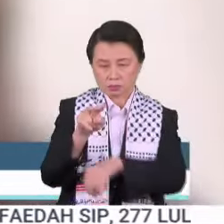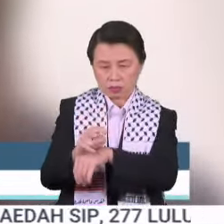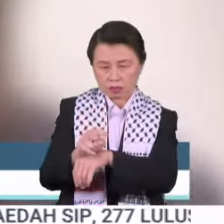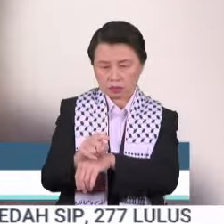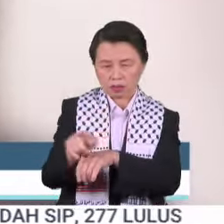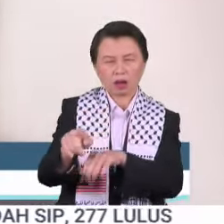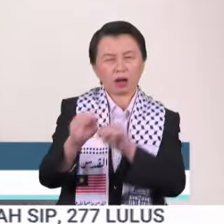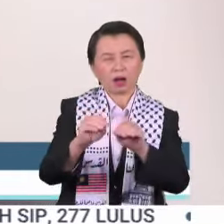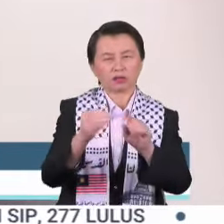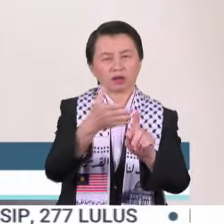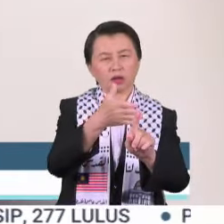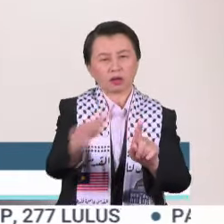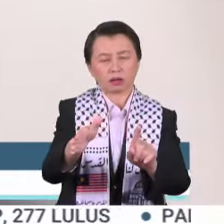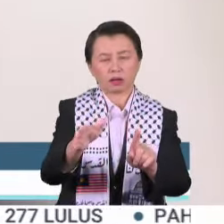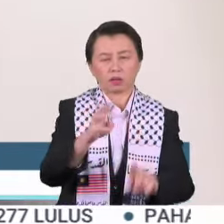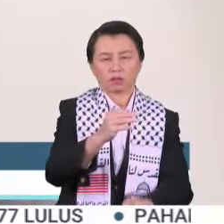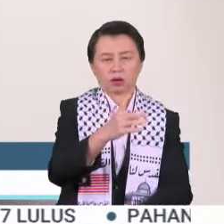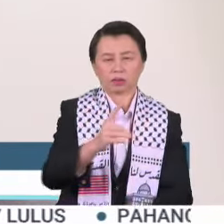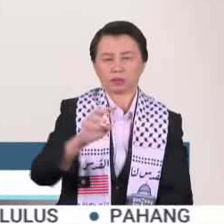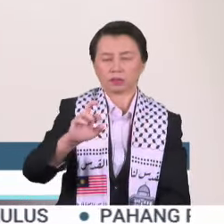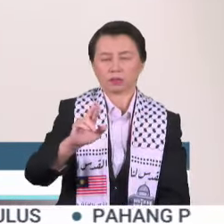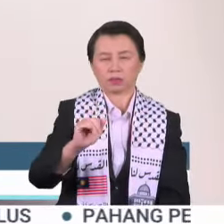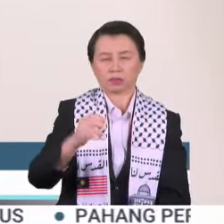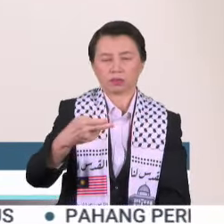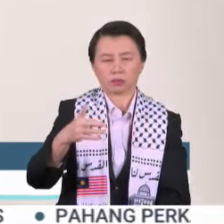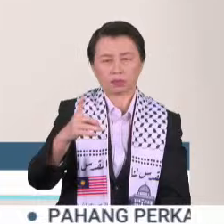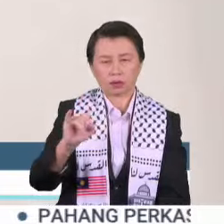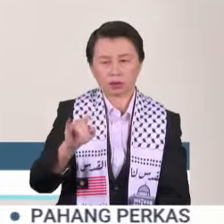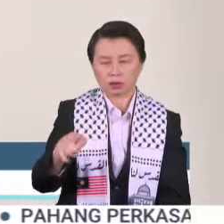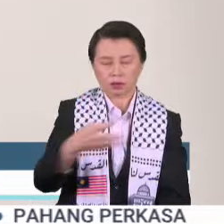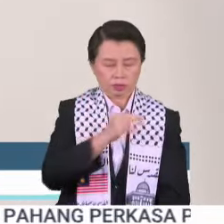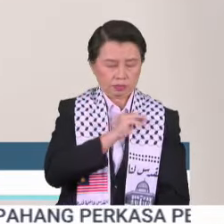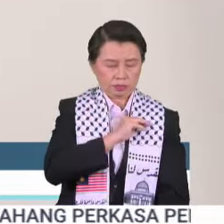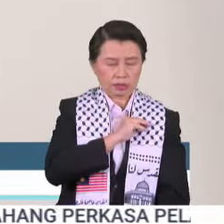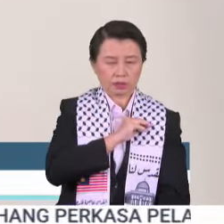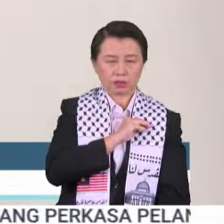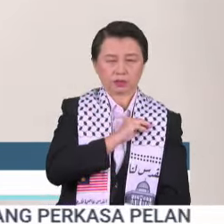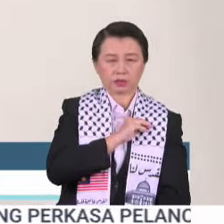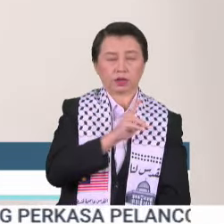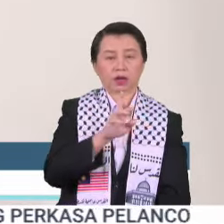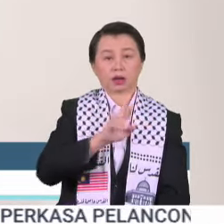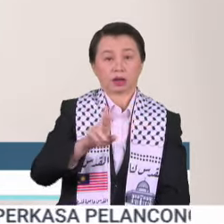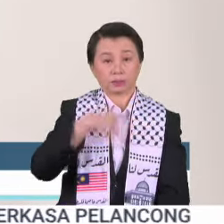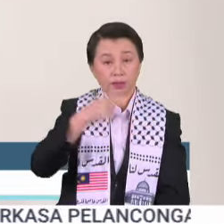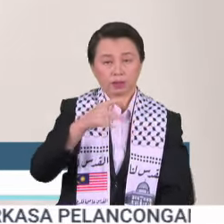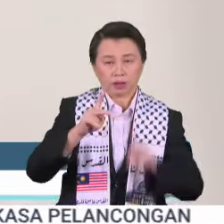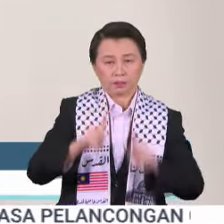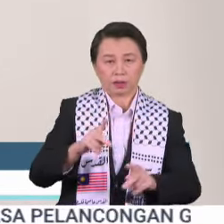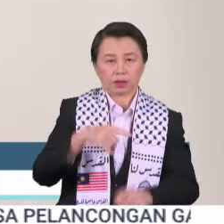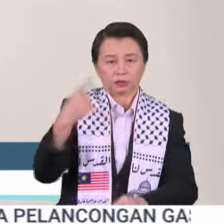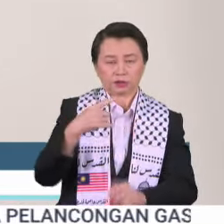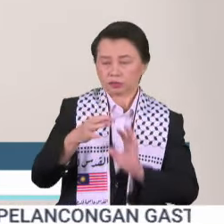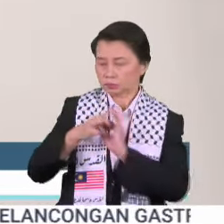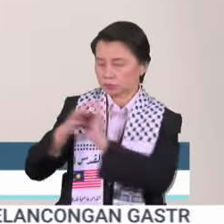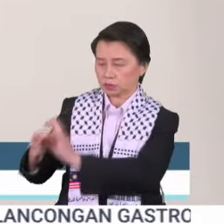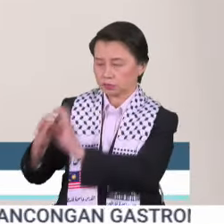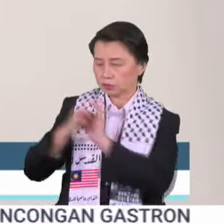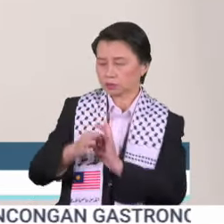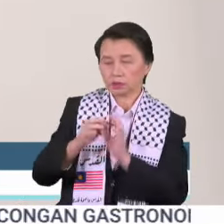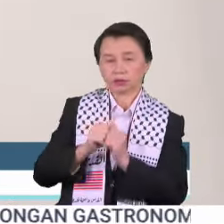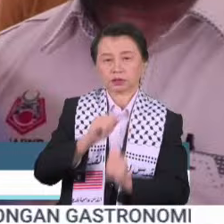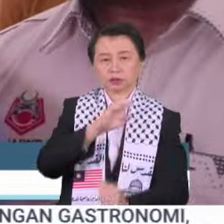ajaran sesat Muhammad Muhib Khalil Nazim. Menteri berkenaan Datuk Dr. Muhammad Naim Mukhtar berkata pihaknya juga sentiasa bekerjasama rapat